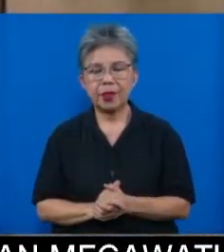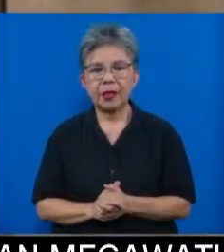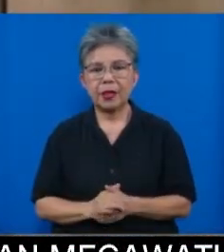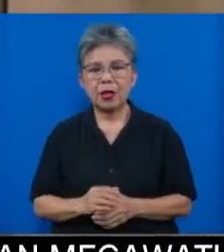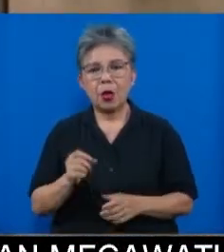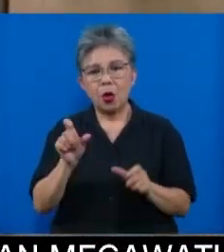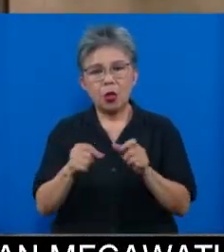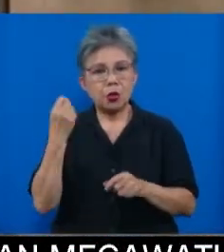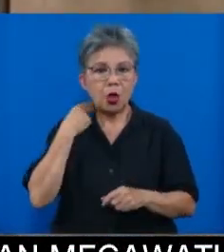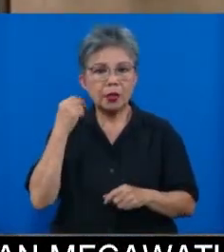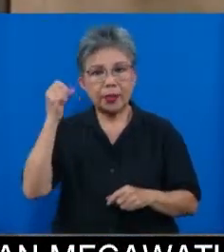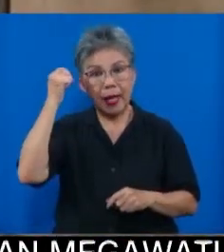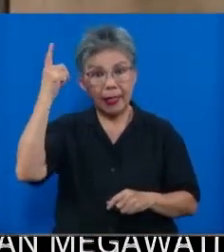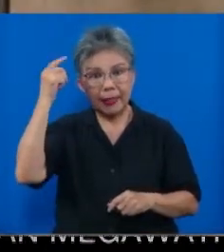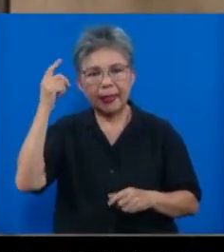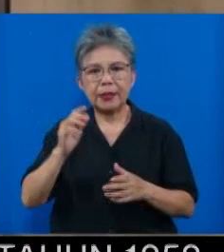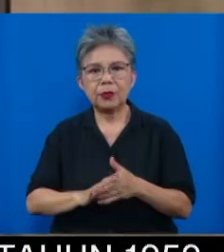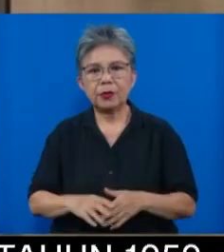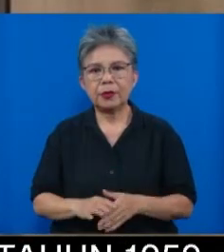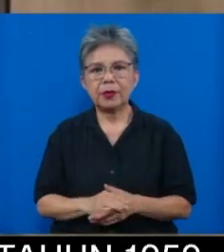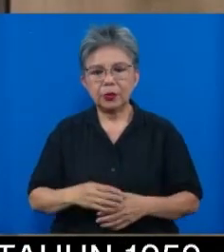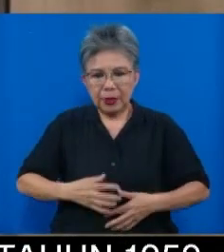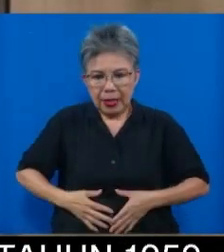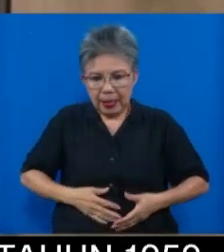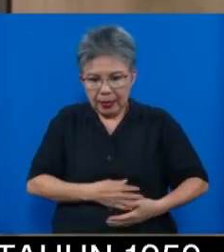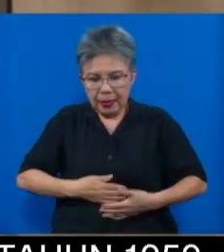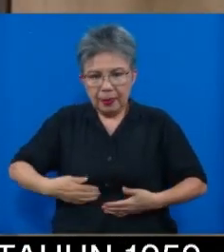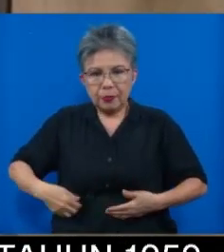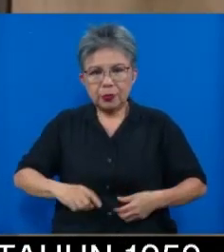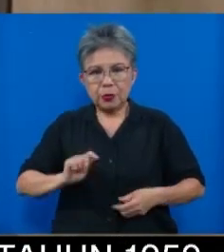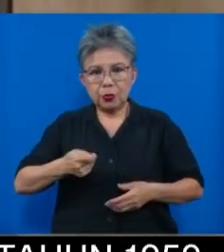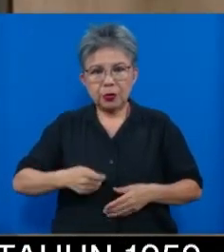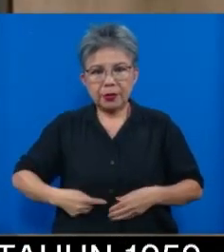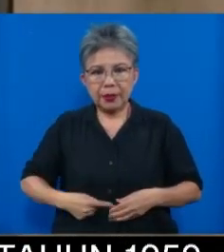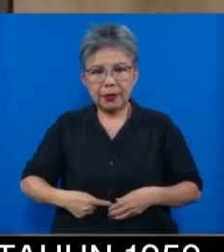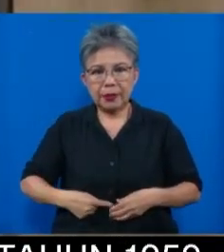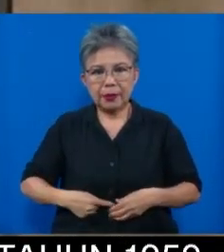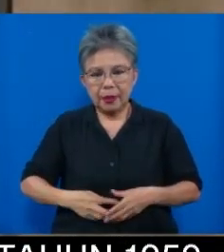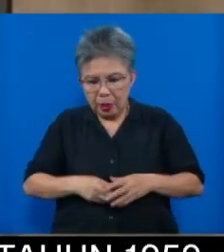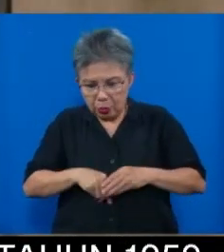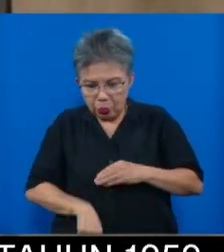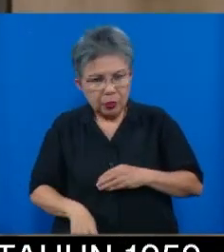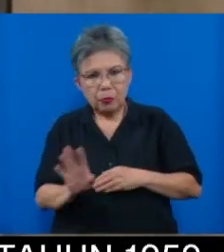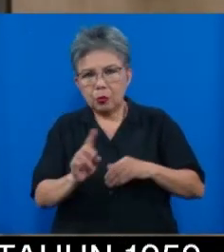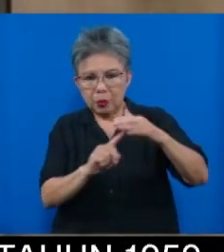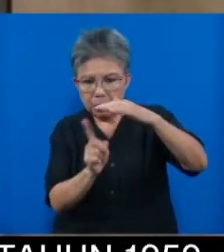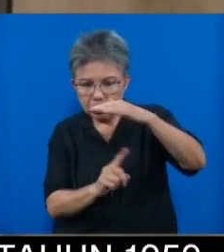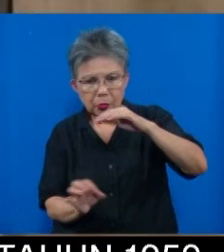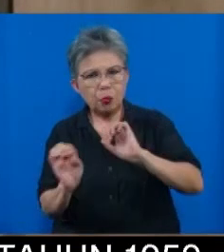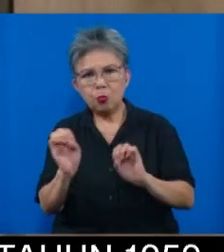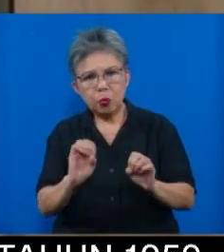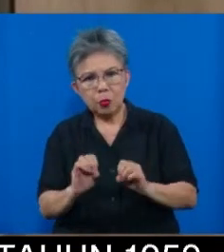di antrum gaster, artinya di lambung, posisi si anak kunci tersebut ya. Nah,